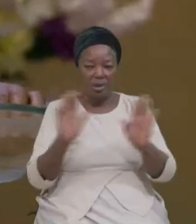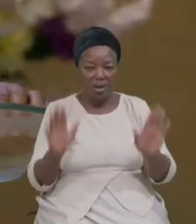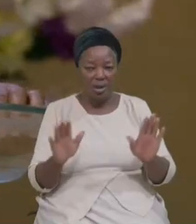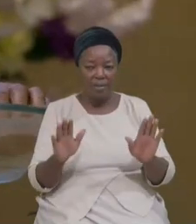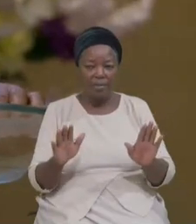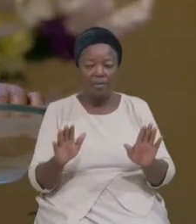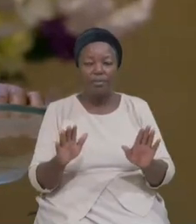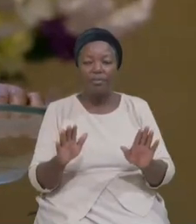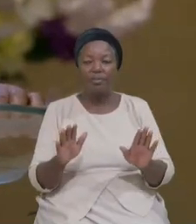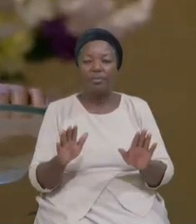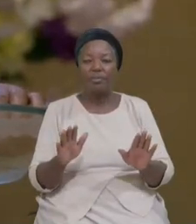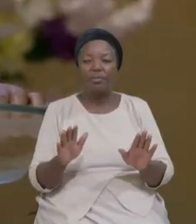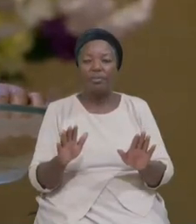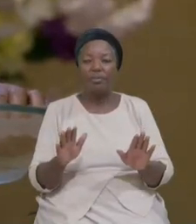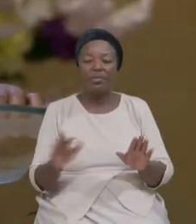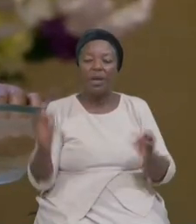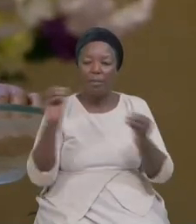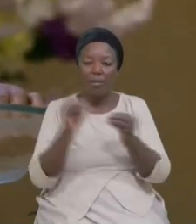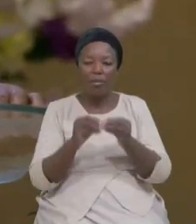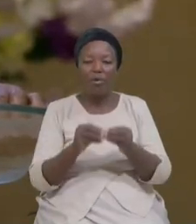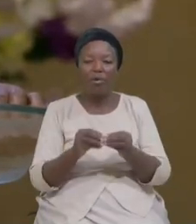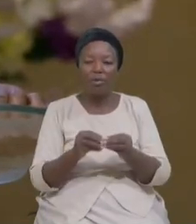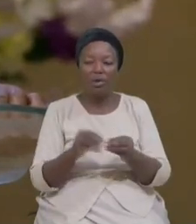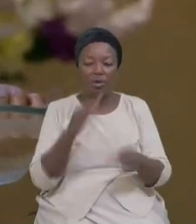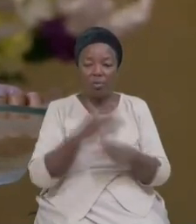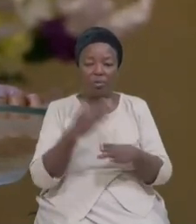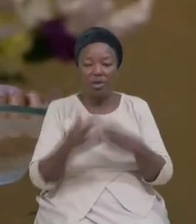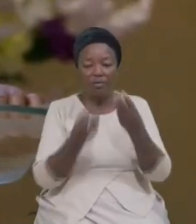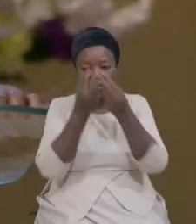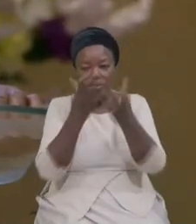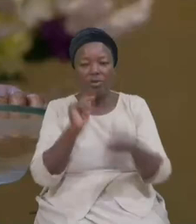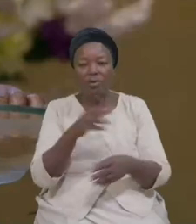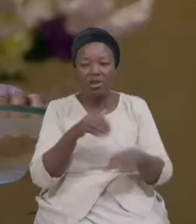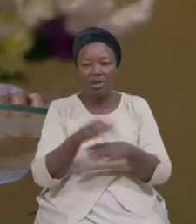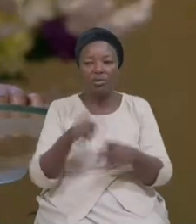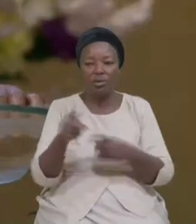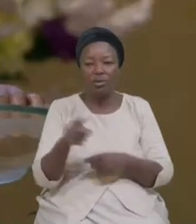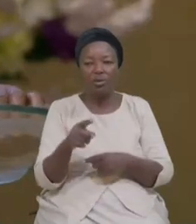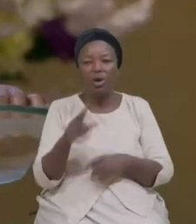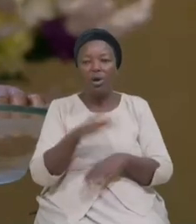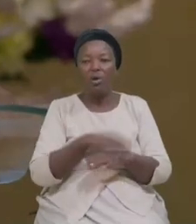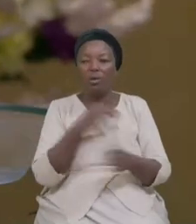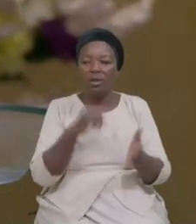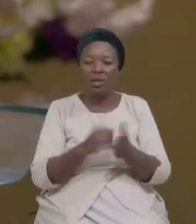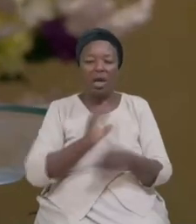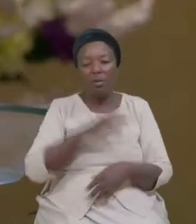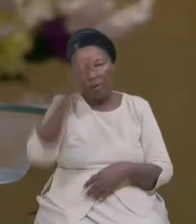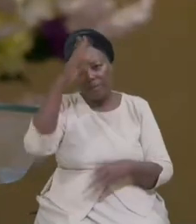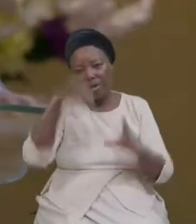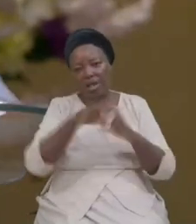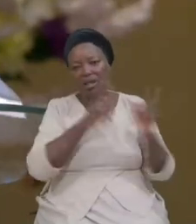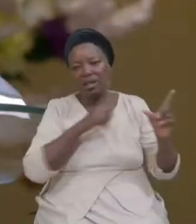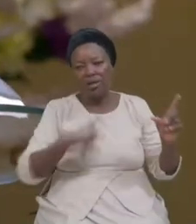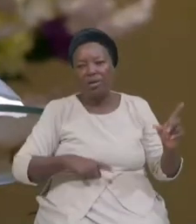Et plus de détails vous seront envoyés à vous qui êtes en ligne. Et notre Père dans le Seigneur